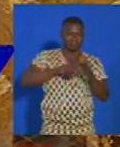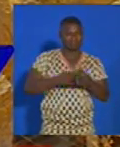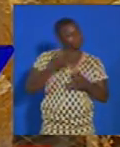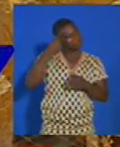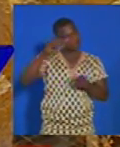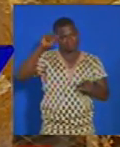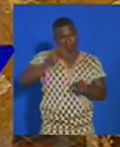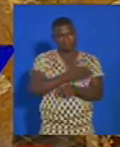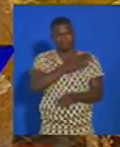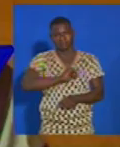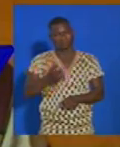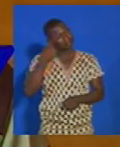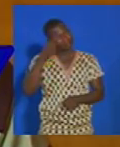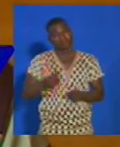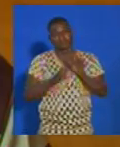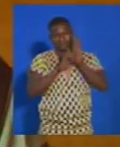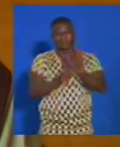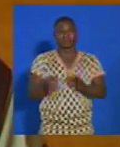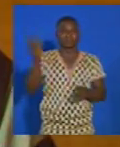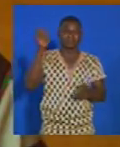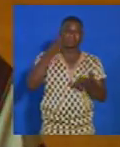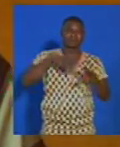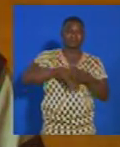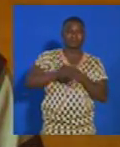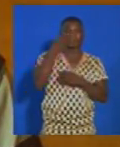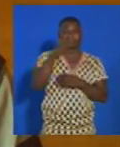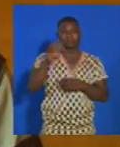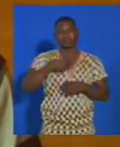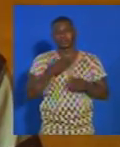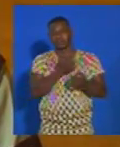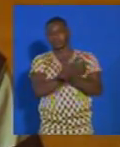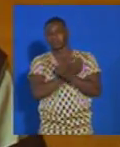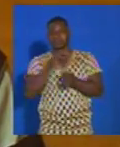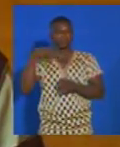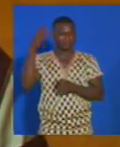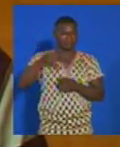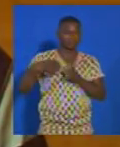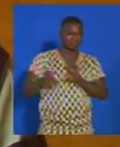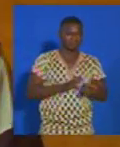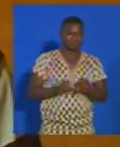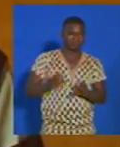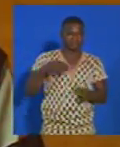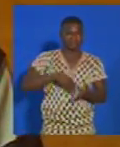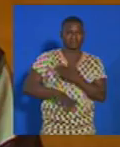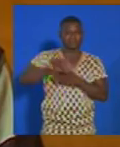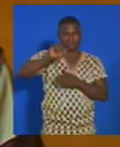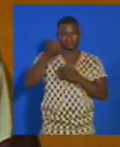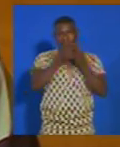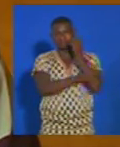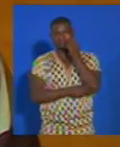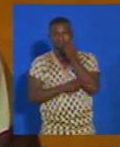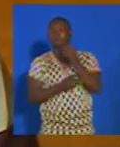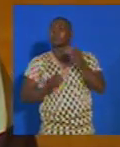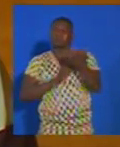pour l'exposition de la France. Nous, j'aimerais quand même que l'exposition puisse se faire au moins dans 10 provinces ou bien dans